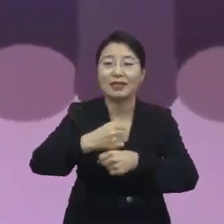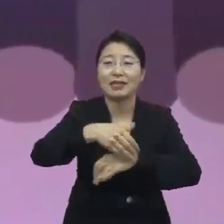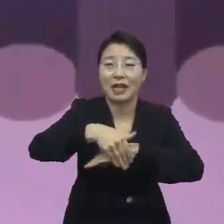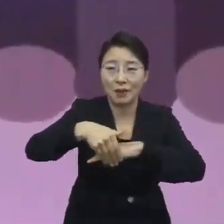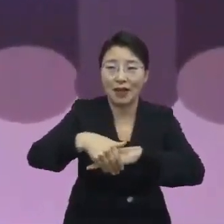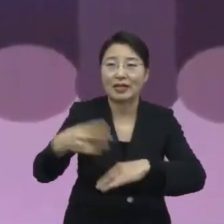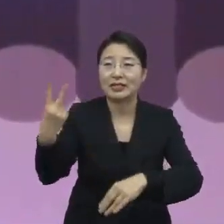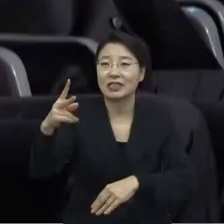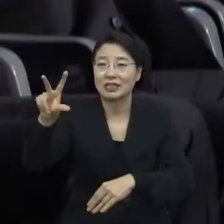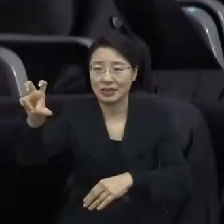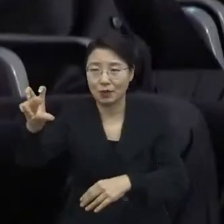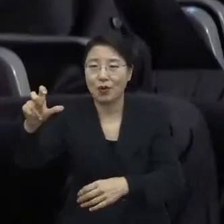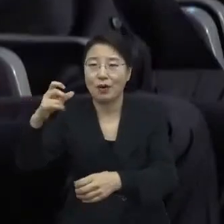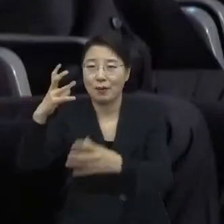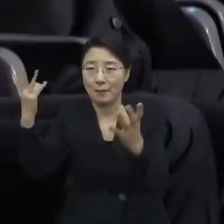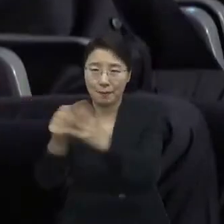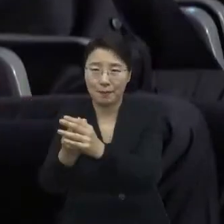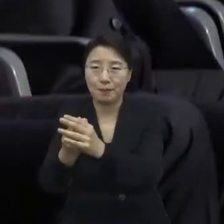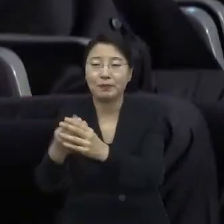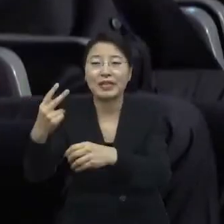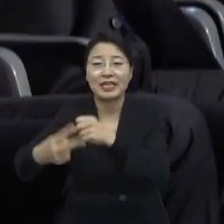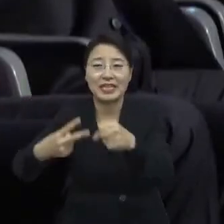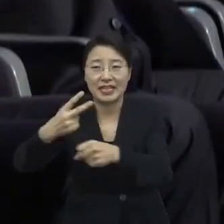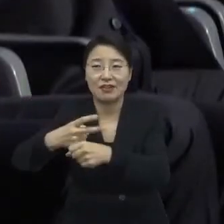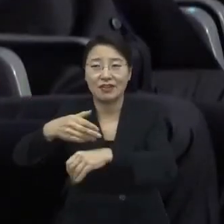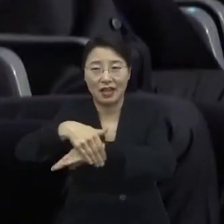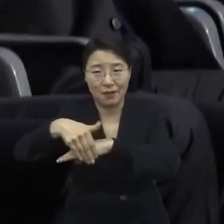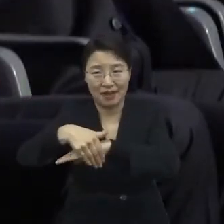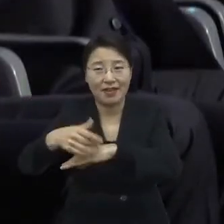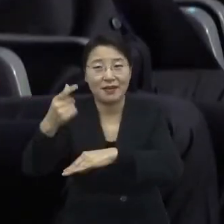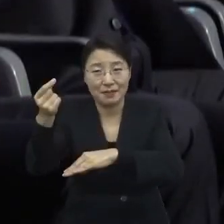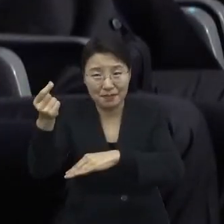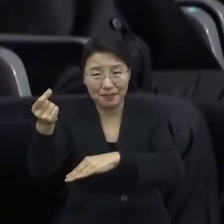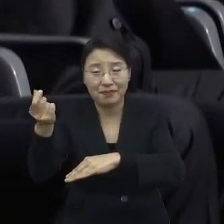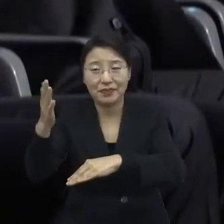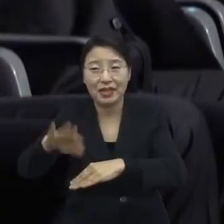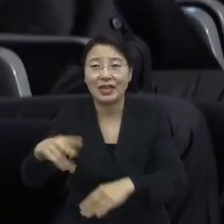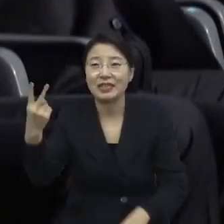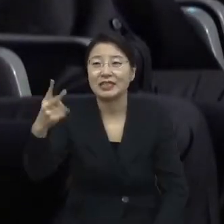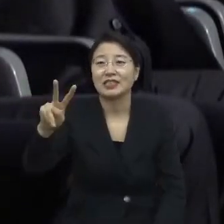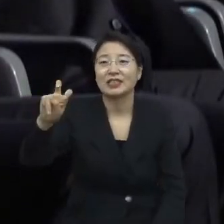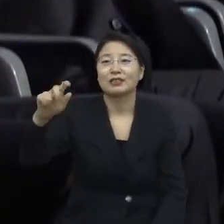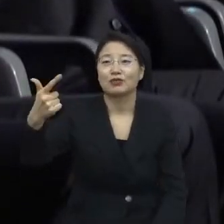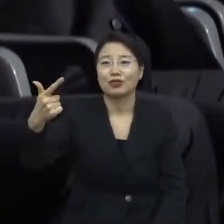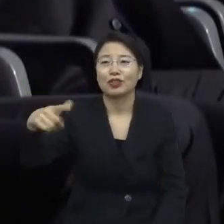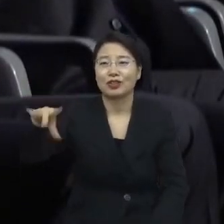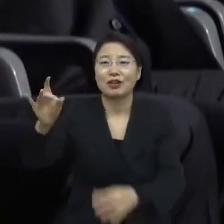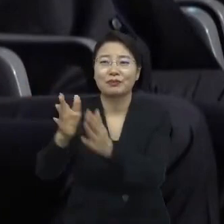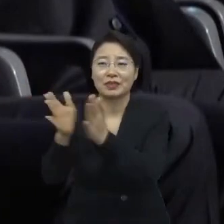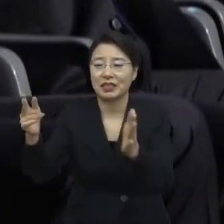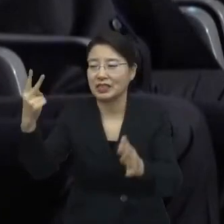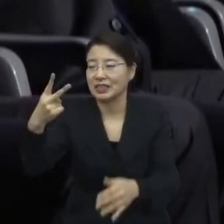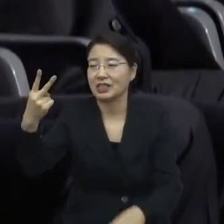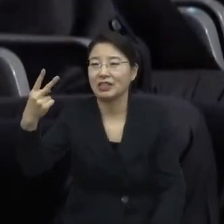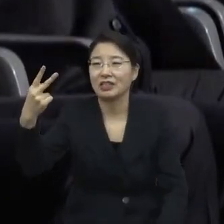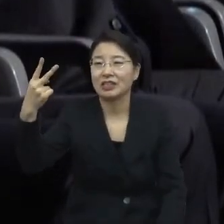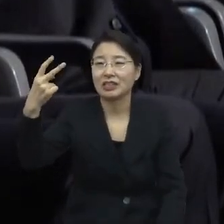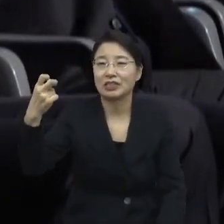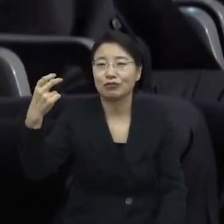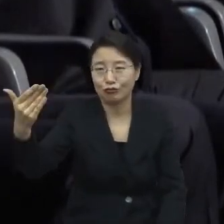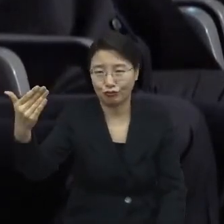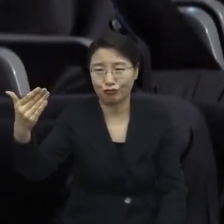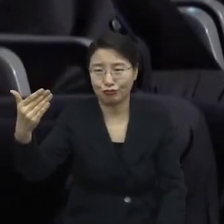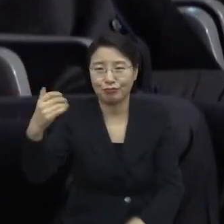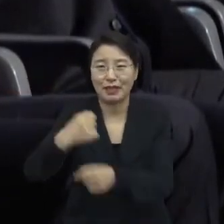25년 완공이었습니다. 2년간의 공사기간이었으면 충분했었는데 26년 착공에 29년 완공으로